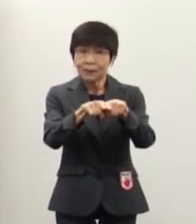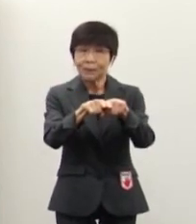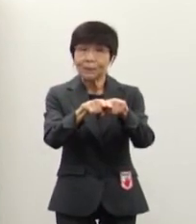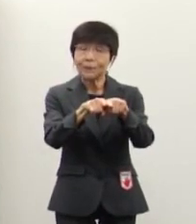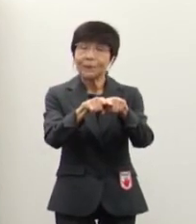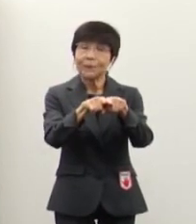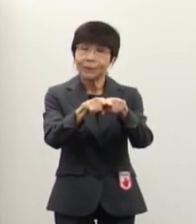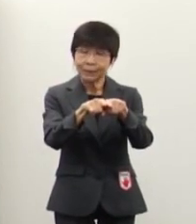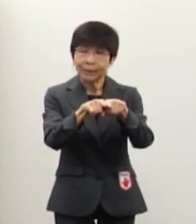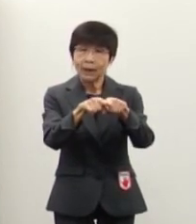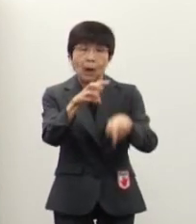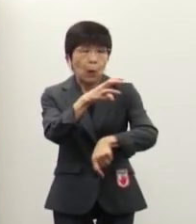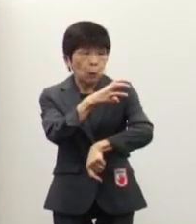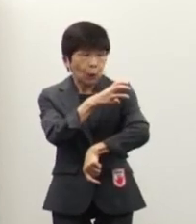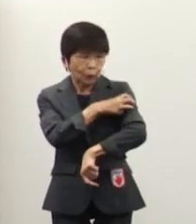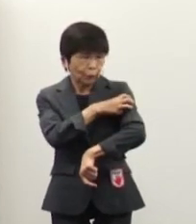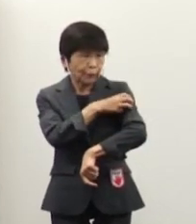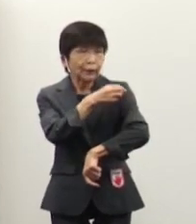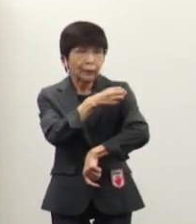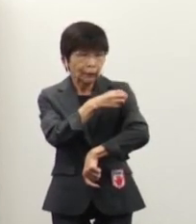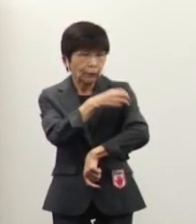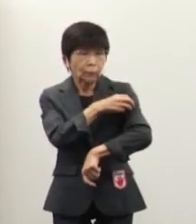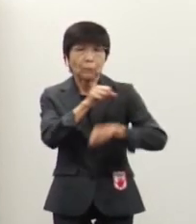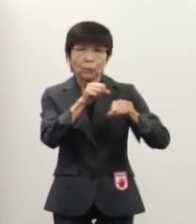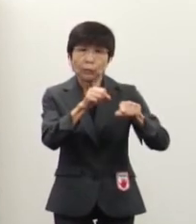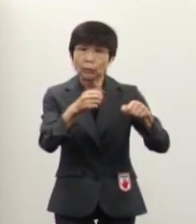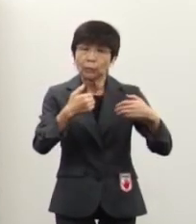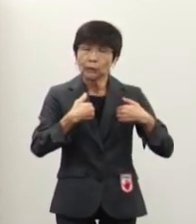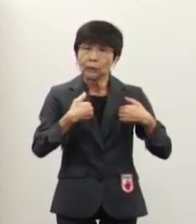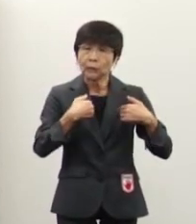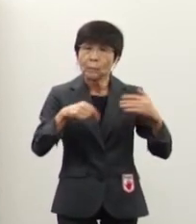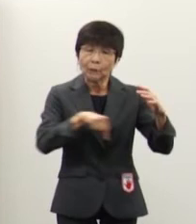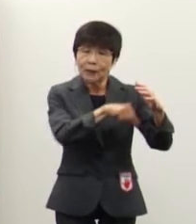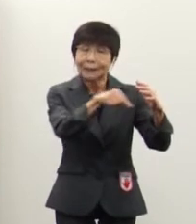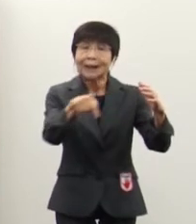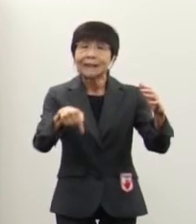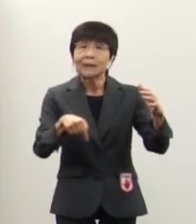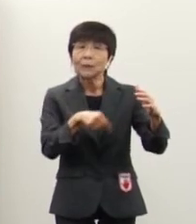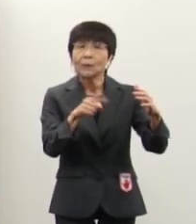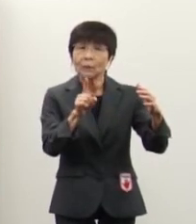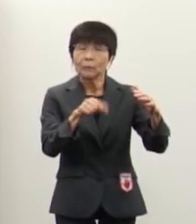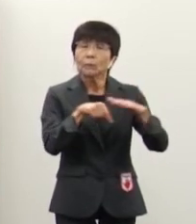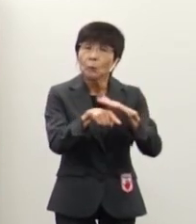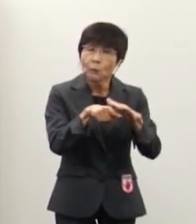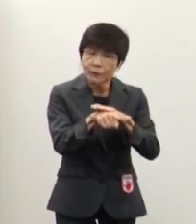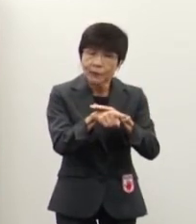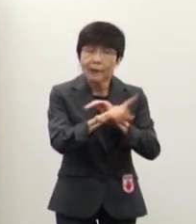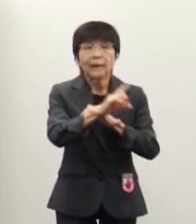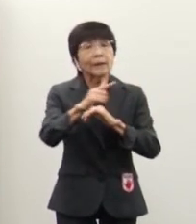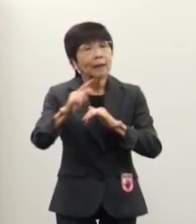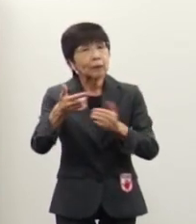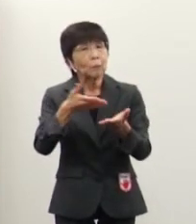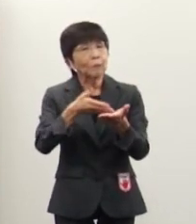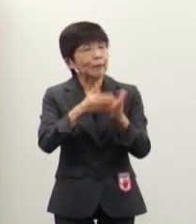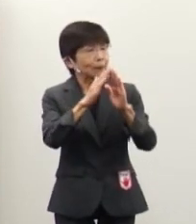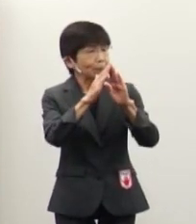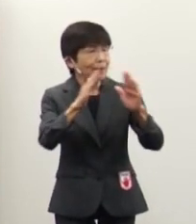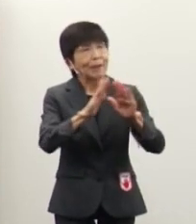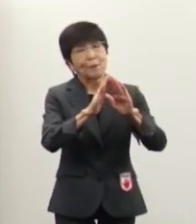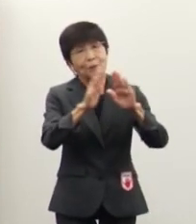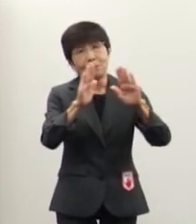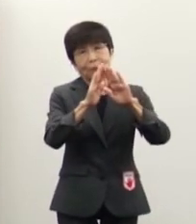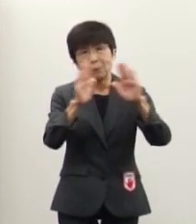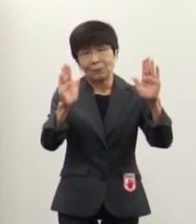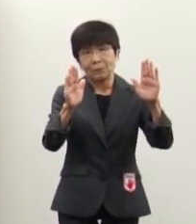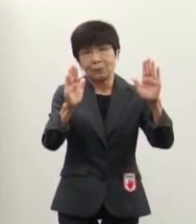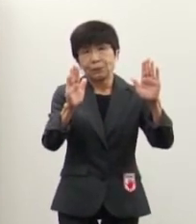県と協力をしてワクチン接種の必要性を保護者に説明する機会を設けていただきたく、ぜひともご協力をお願い申し上げ